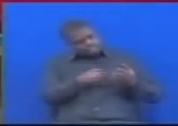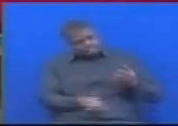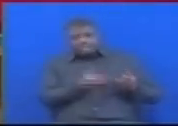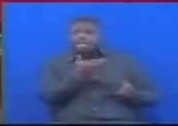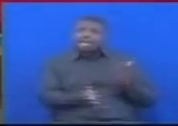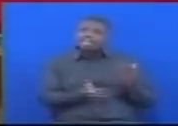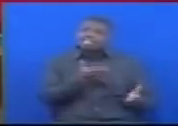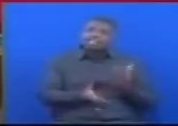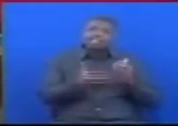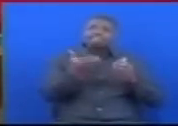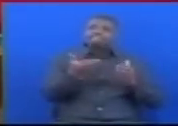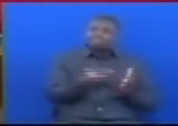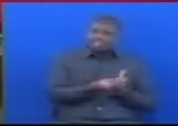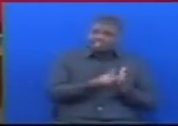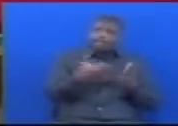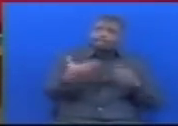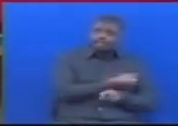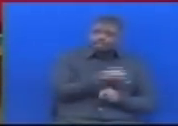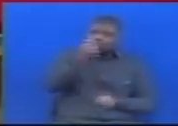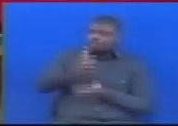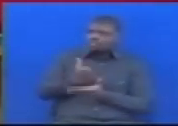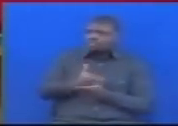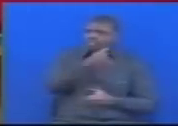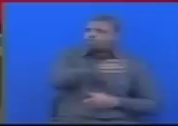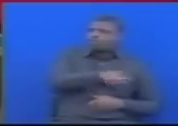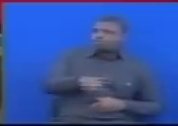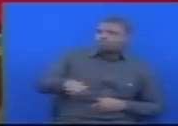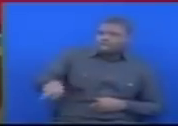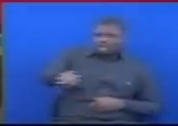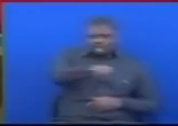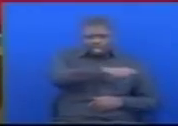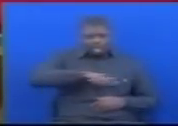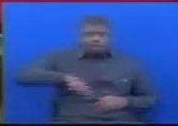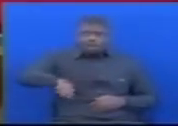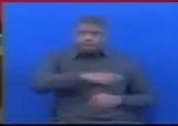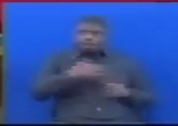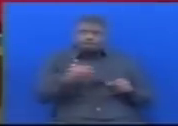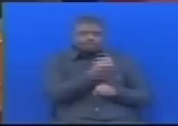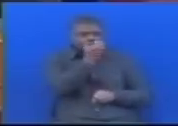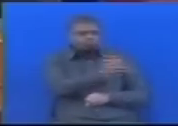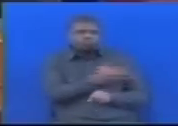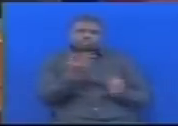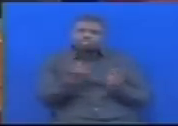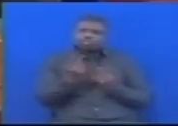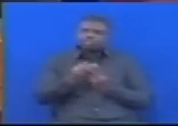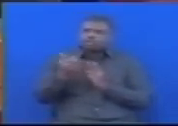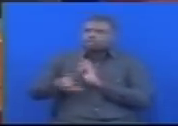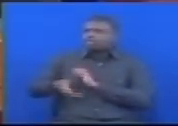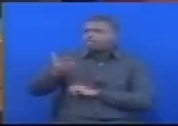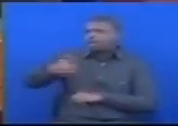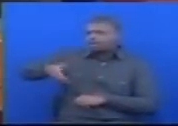kadri fedha zilivyopatikana ili kuhakikisha wananchi hao wanapata huduma ya maji kama ilivyokuwa awali.